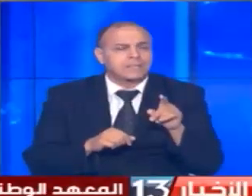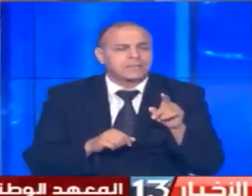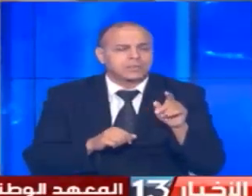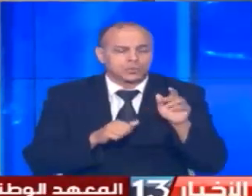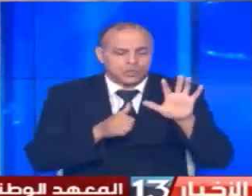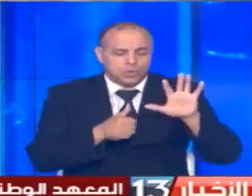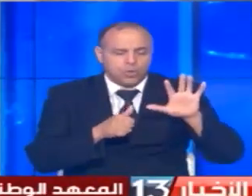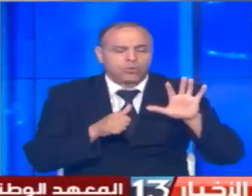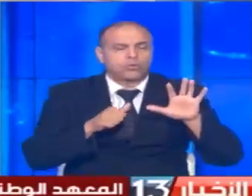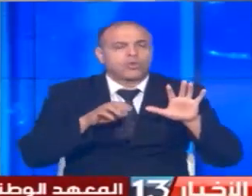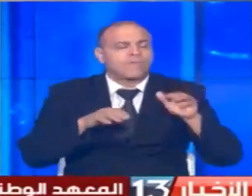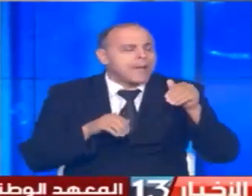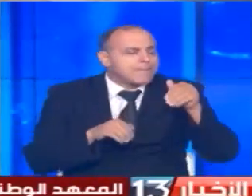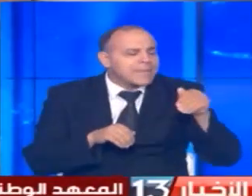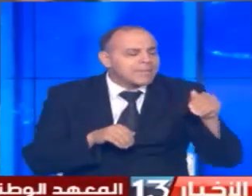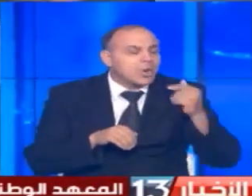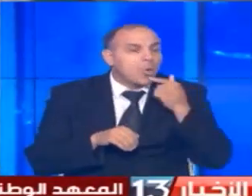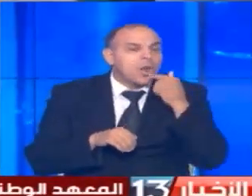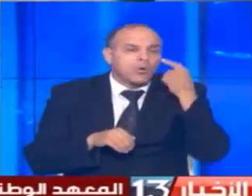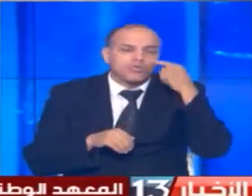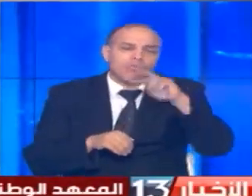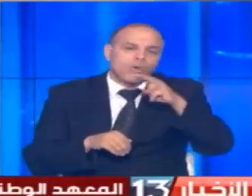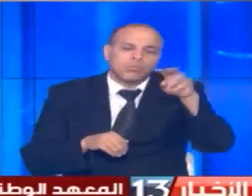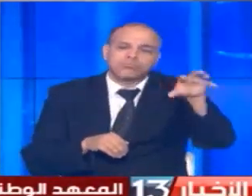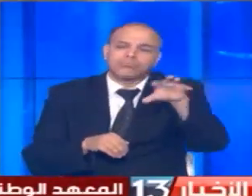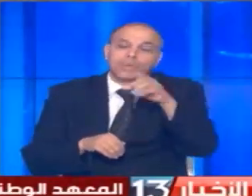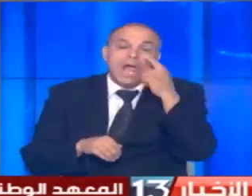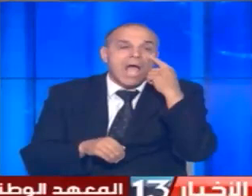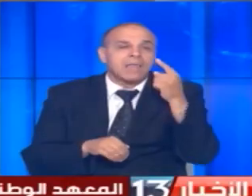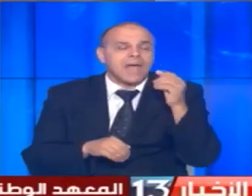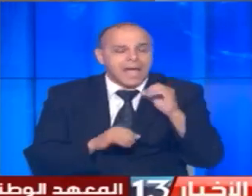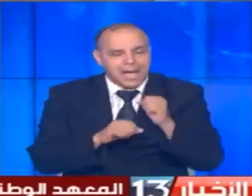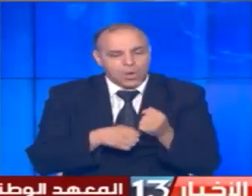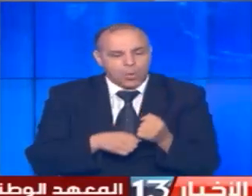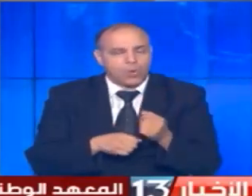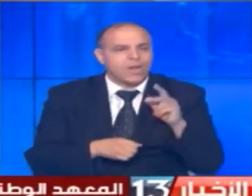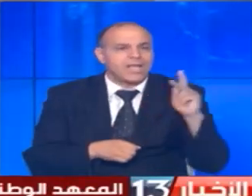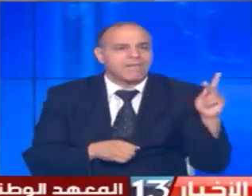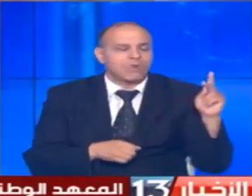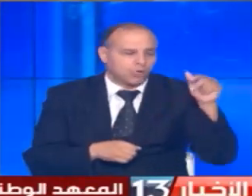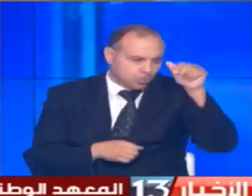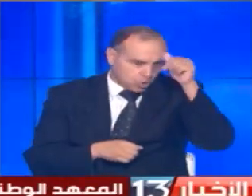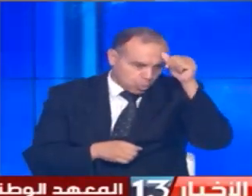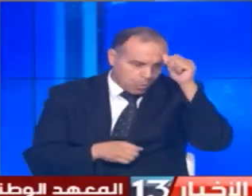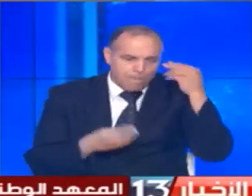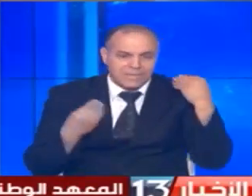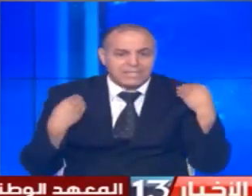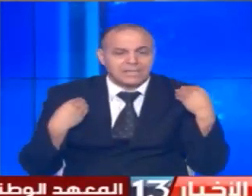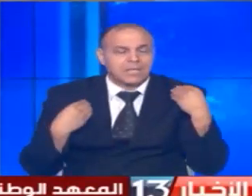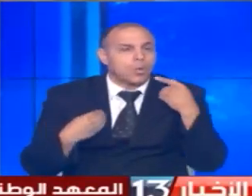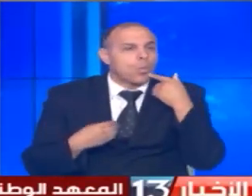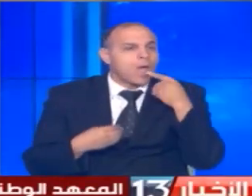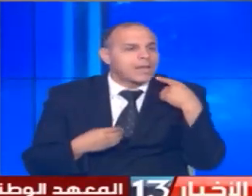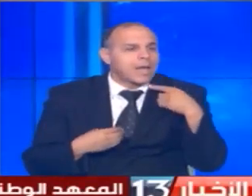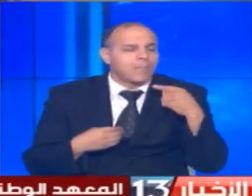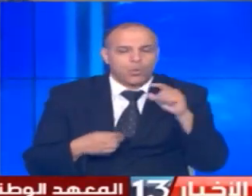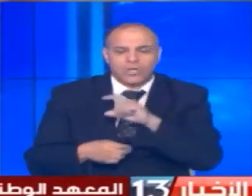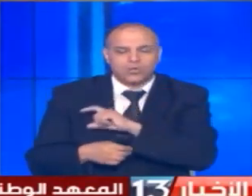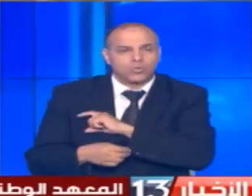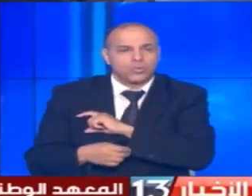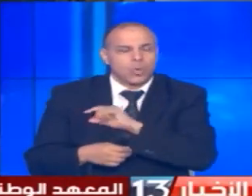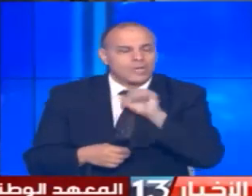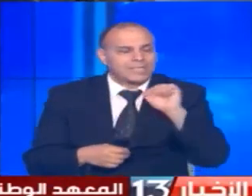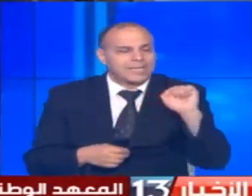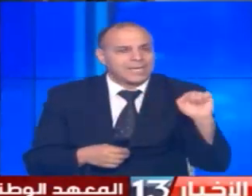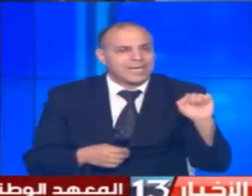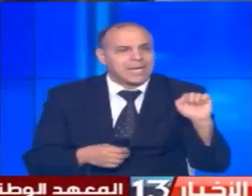69 ملم، كما شهدت مناطق أخرى على غرار القيروان والكاف وجندوبة وبنزرت ونابل وسوسة